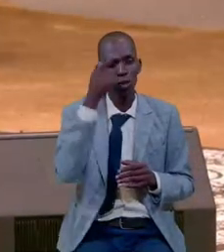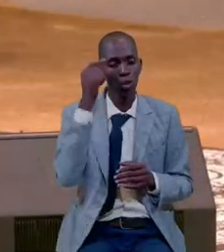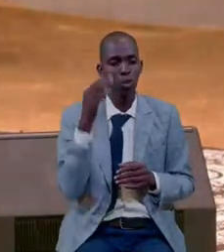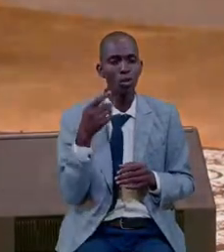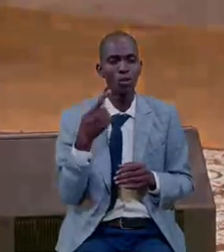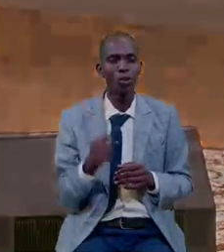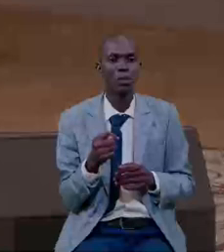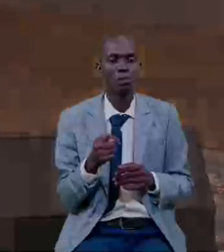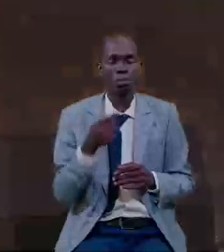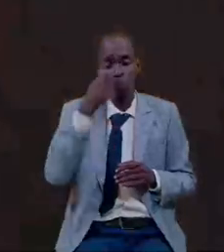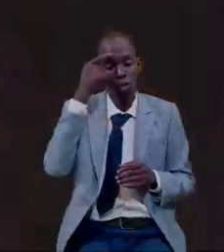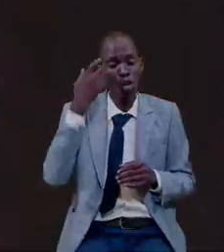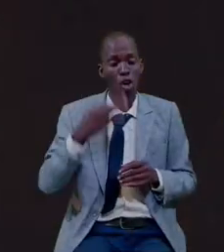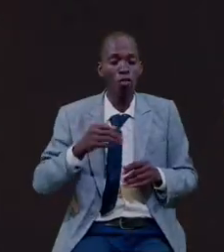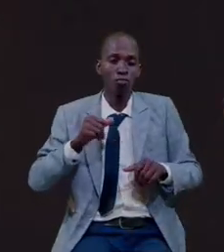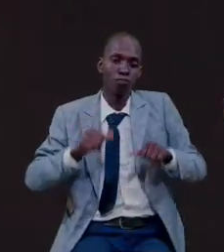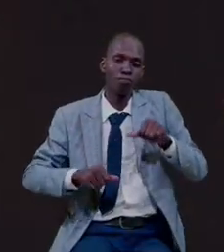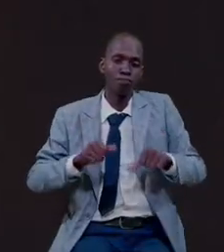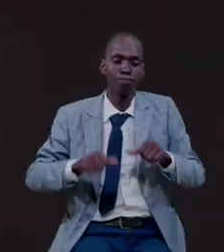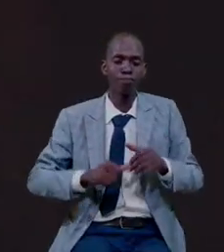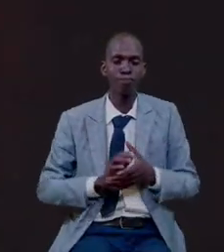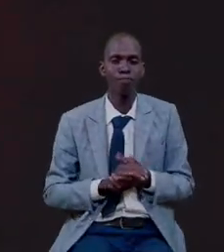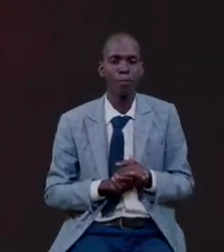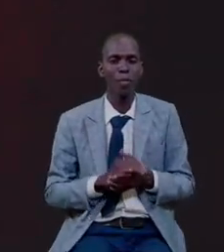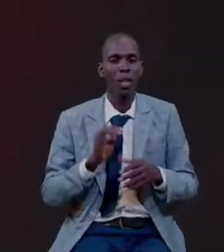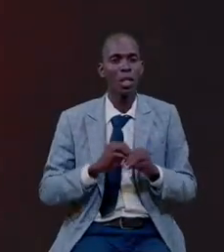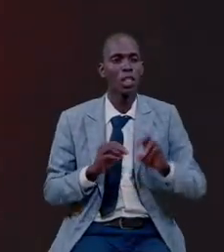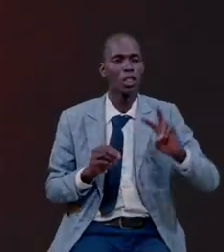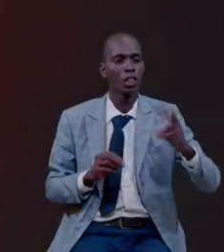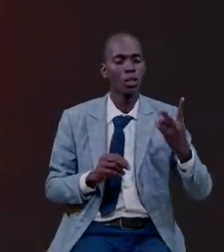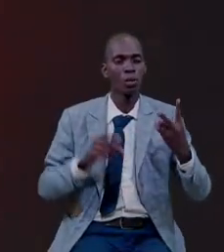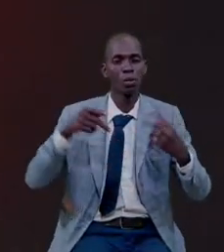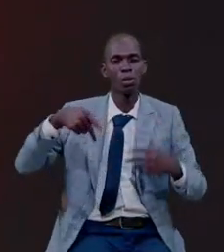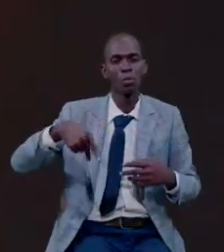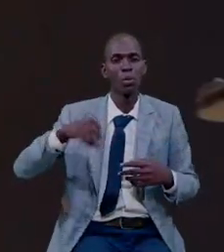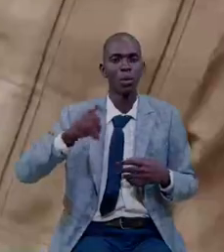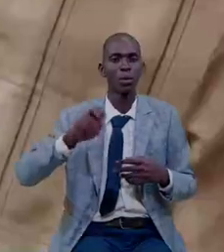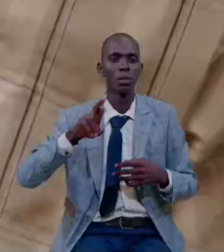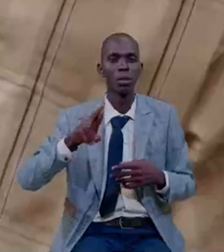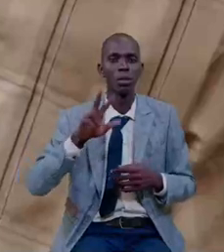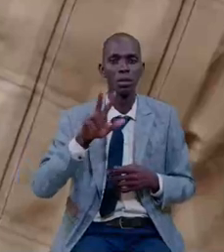n'ont pas pu y entrer à cause de leur incrédulité.